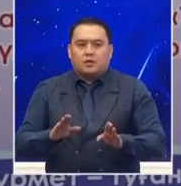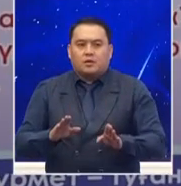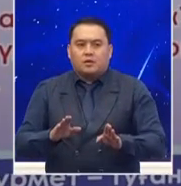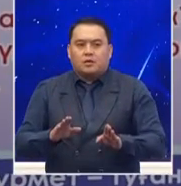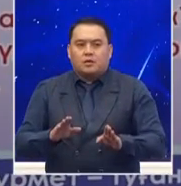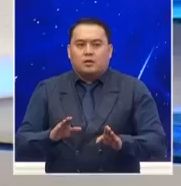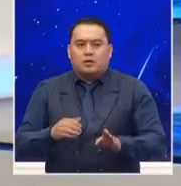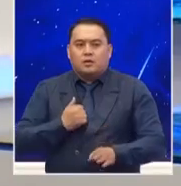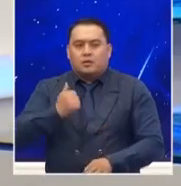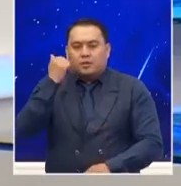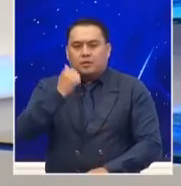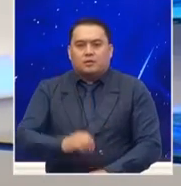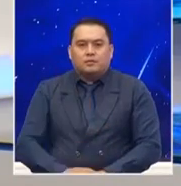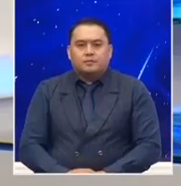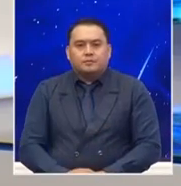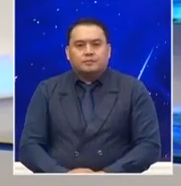бар.